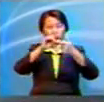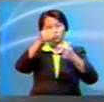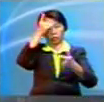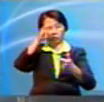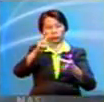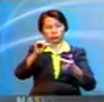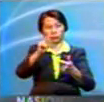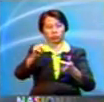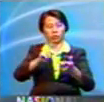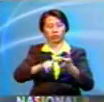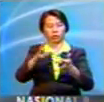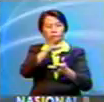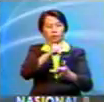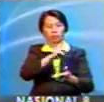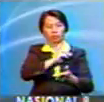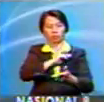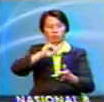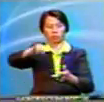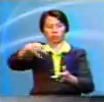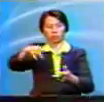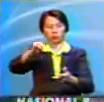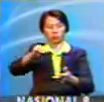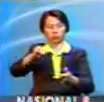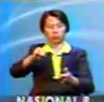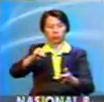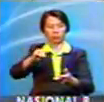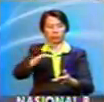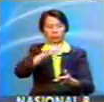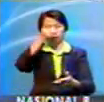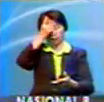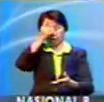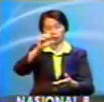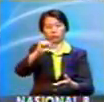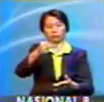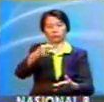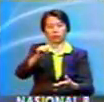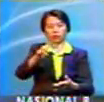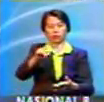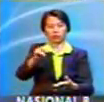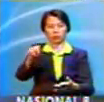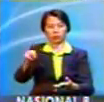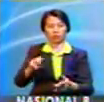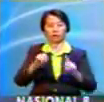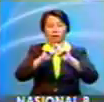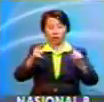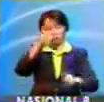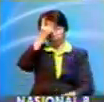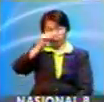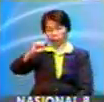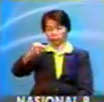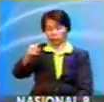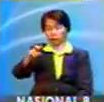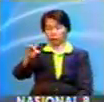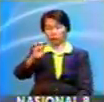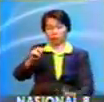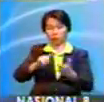Wan Hisham Wan Saleh serta Menteri di Jabatan Perdana Menteri Datuk Seri Shahidan Kassim. Namun, Datuk Seri Shahidan